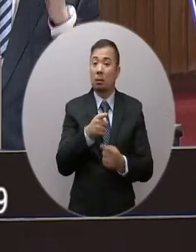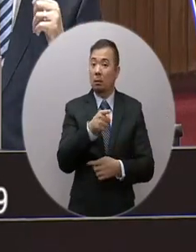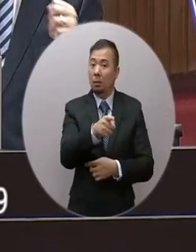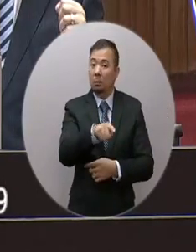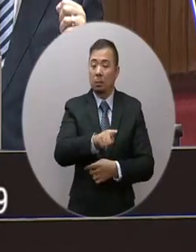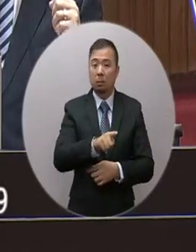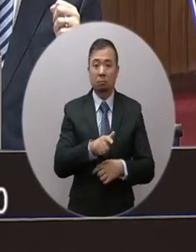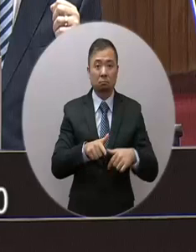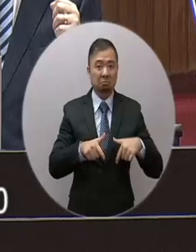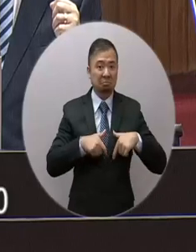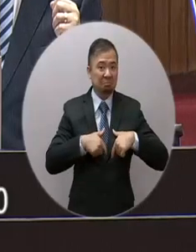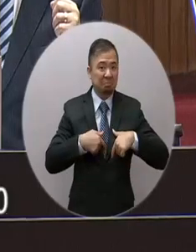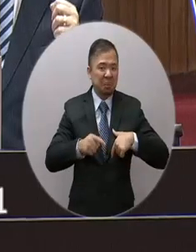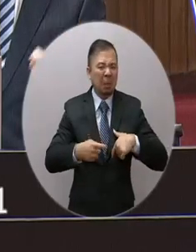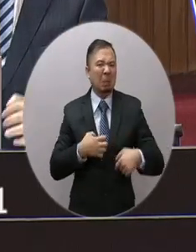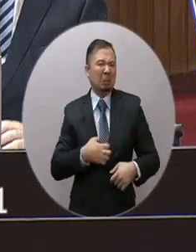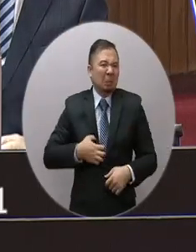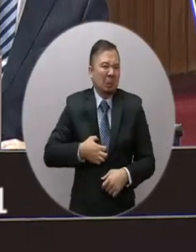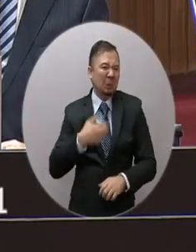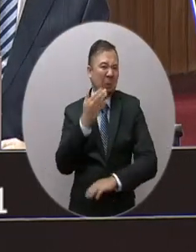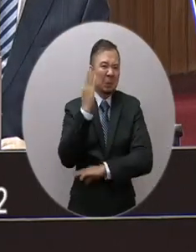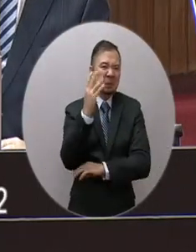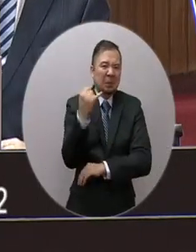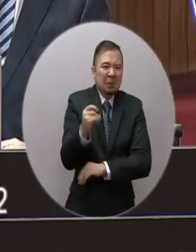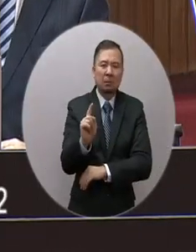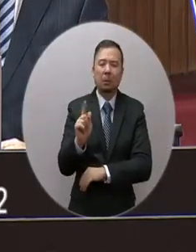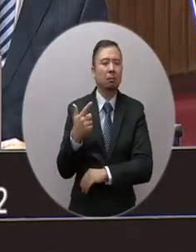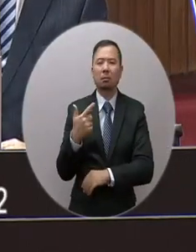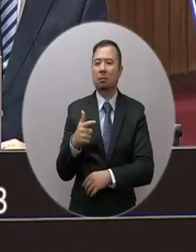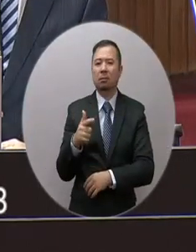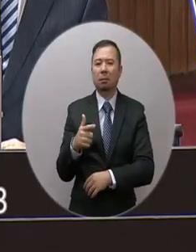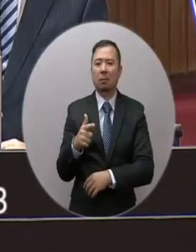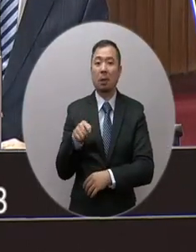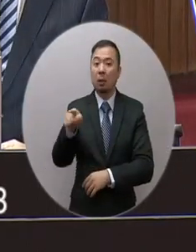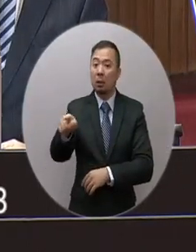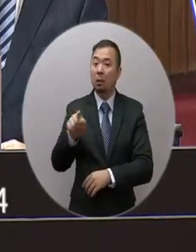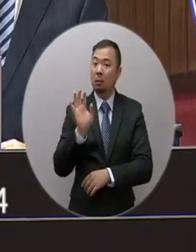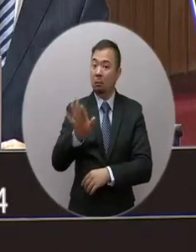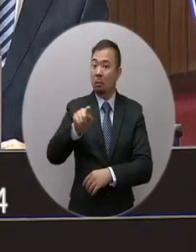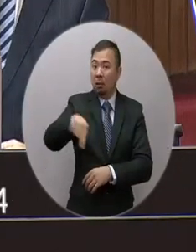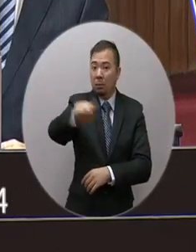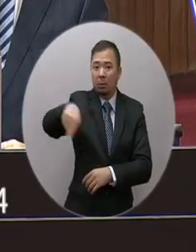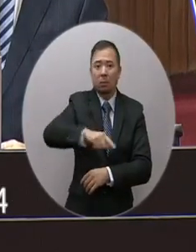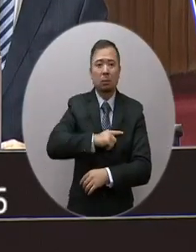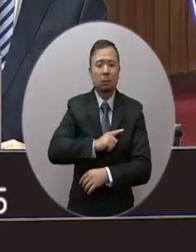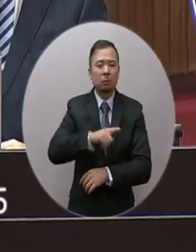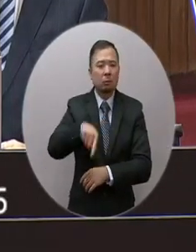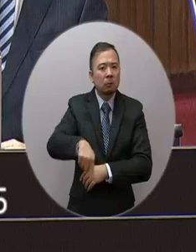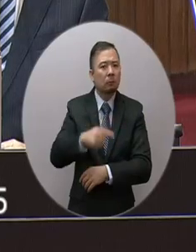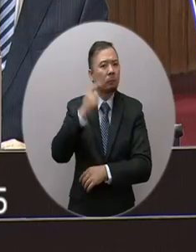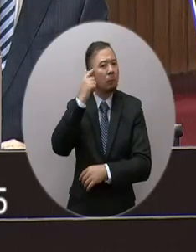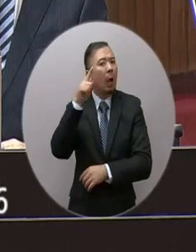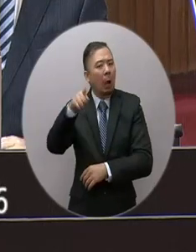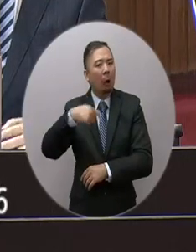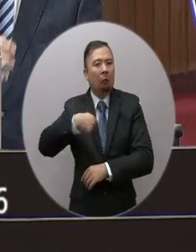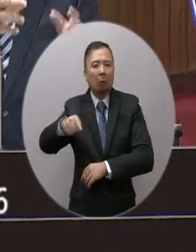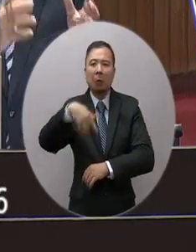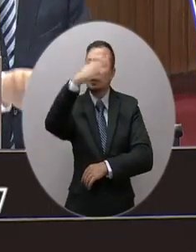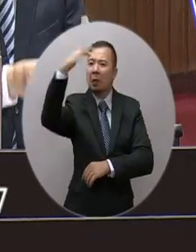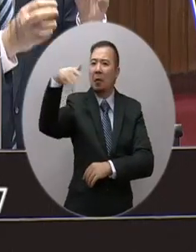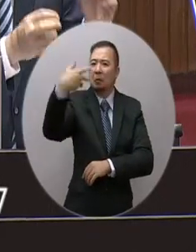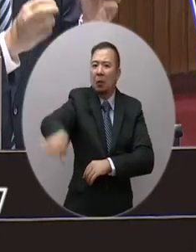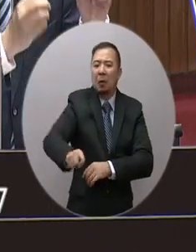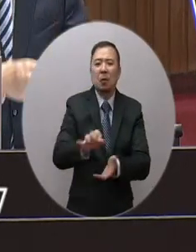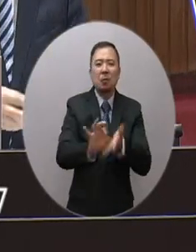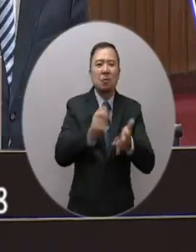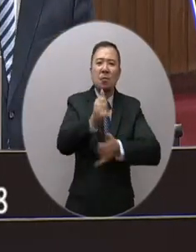种埋怨的心情，他们反而第一个，他们认为他们拥有非常好的水质，他们觉得非常的自豪。但是他们坦